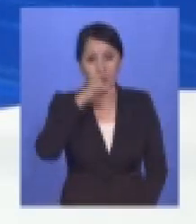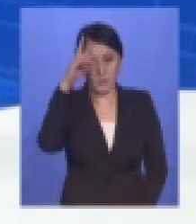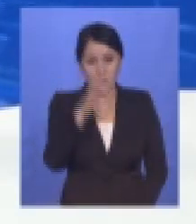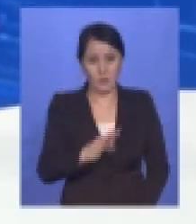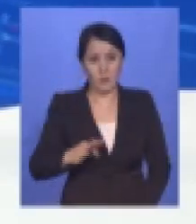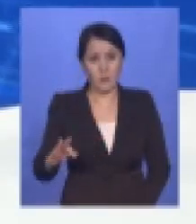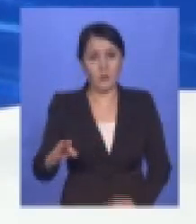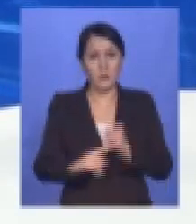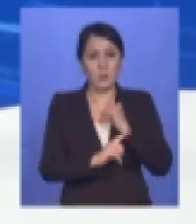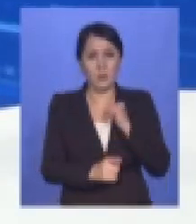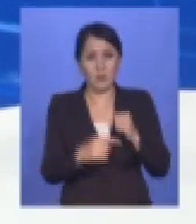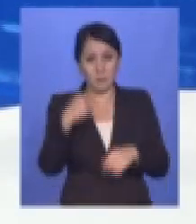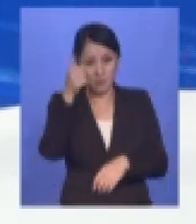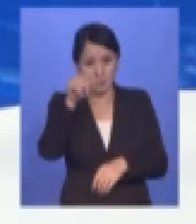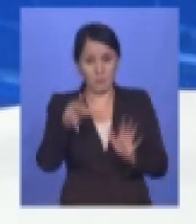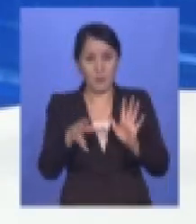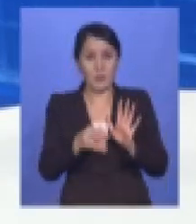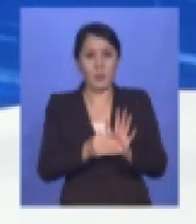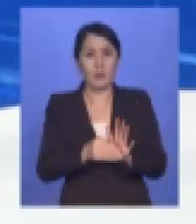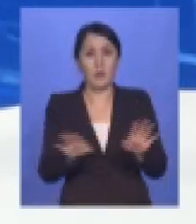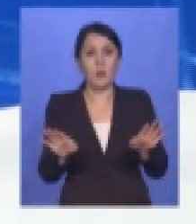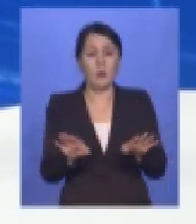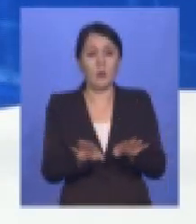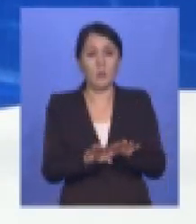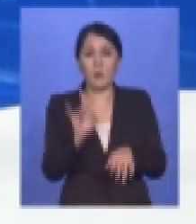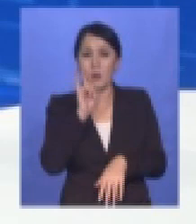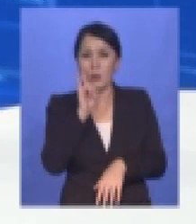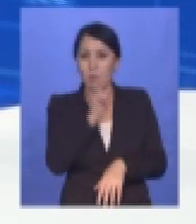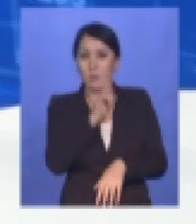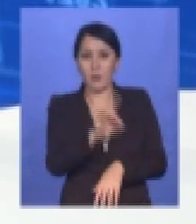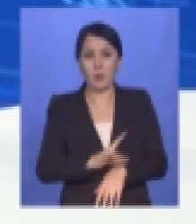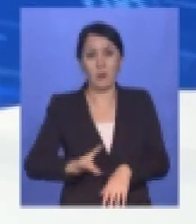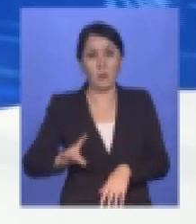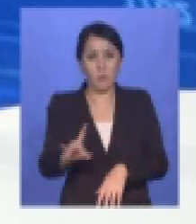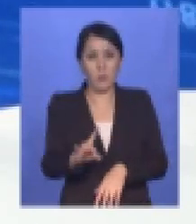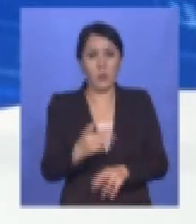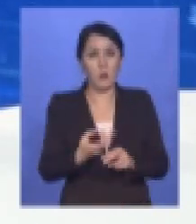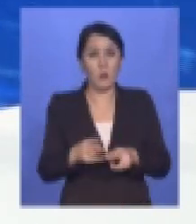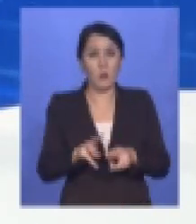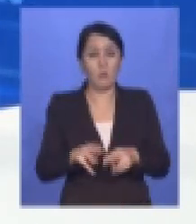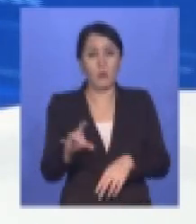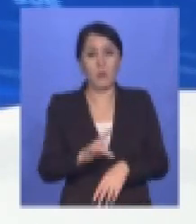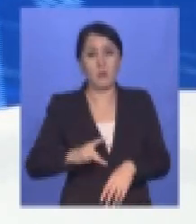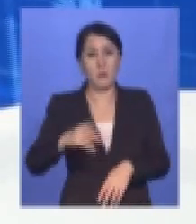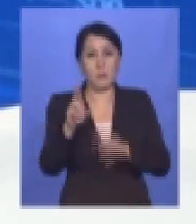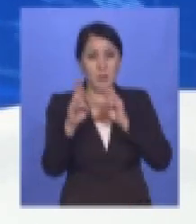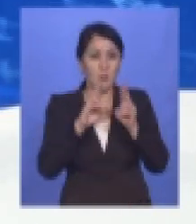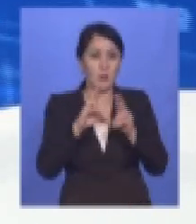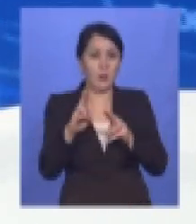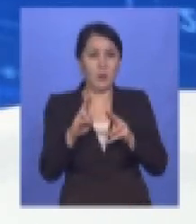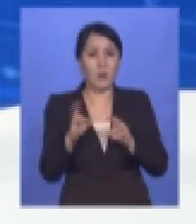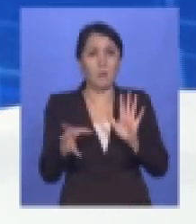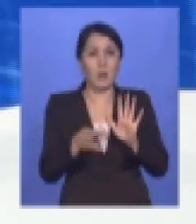Солтүстік Қазақстан облысы соңғы жылдары сыбайлас жемқорлық деңгейі ең төмен өңірлердің көш басында тұр. Бұл туралы өңірлік коммуникациялар қызмет